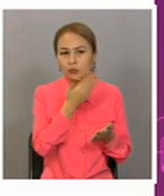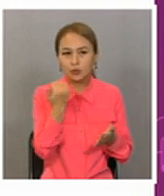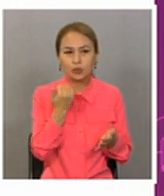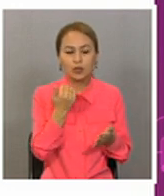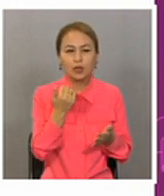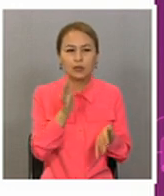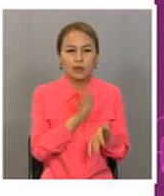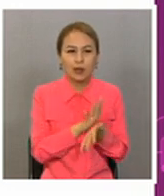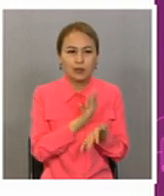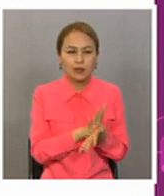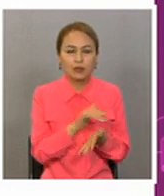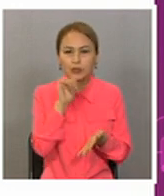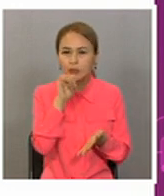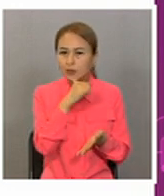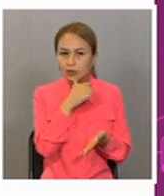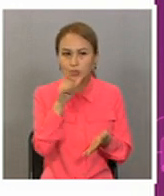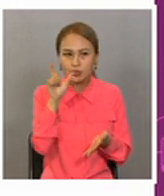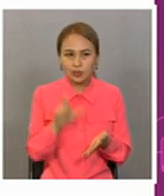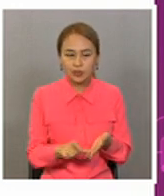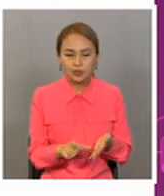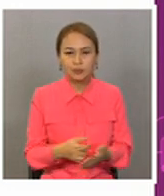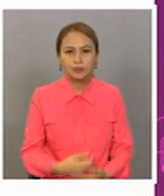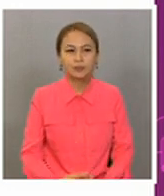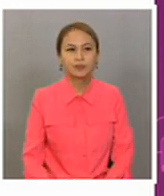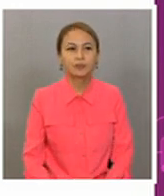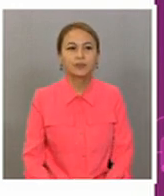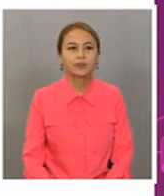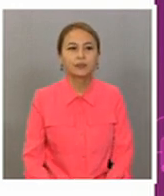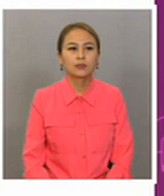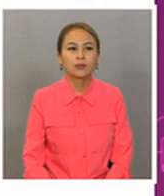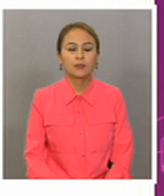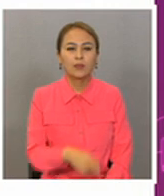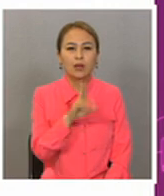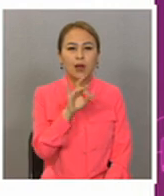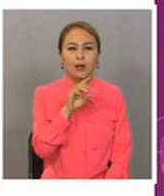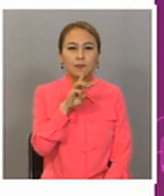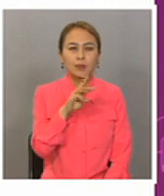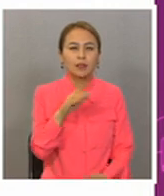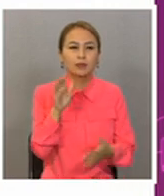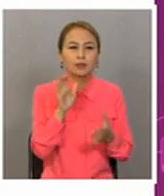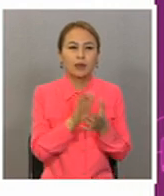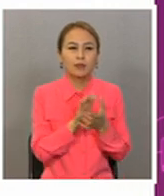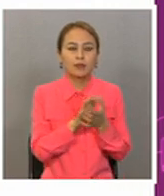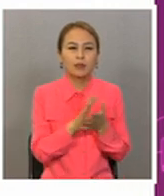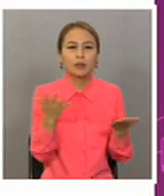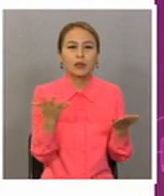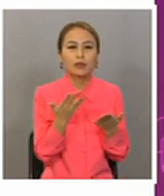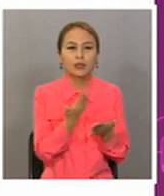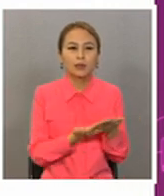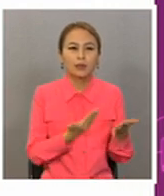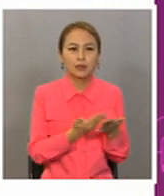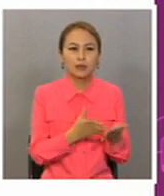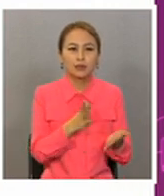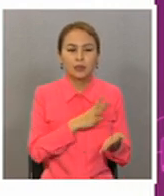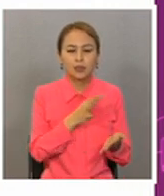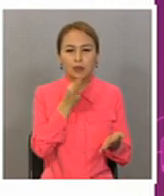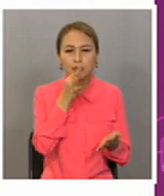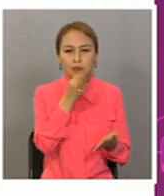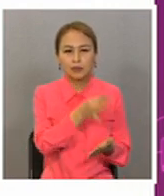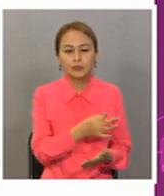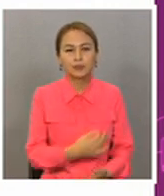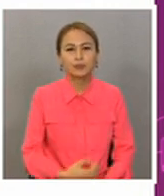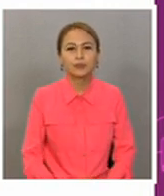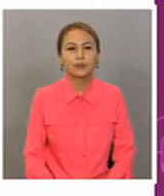сақтамайтын салақ, еріншек жігіт екен. Кәрімге таныстары қандай кеңес айтушы еді? Естеріңе түсіріп